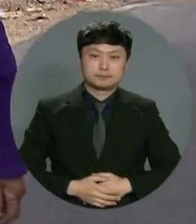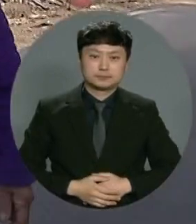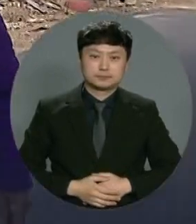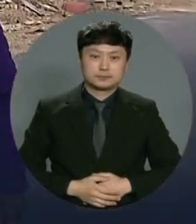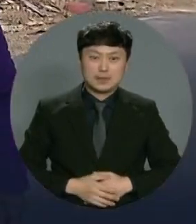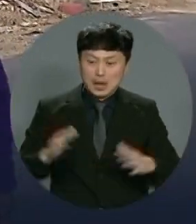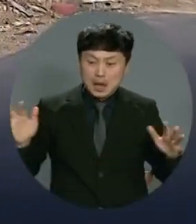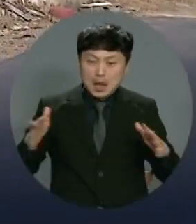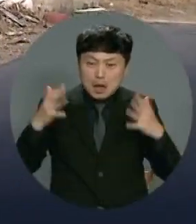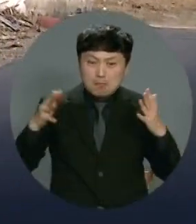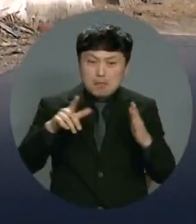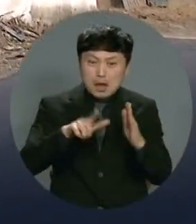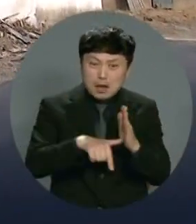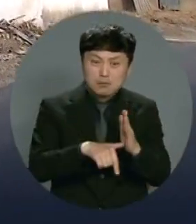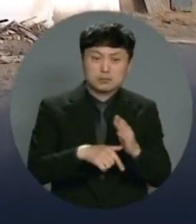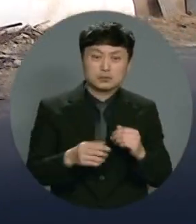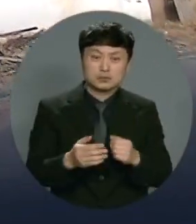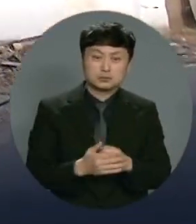낮에 바람 불 때는